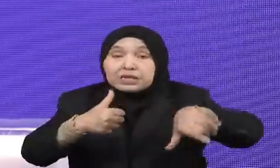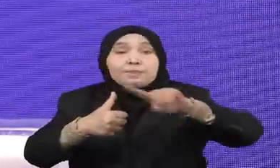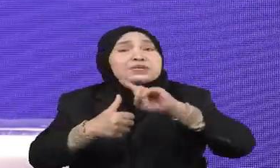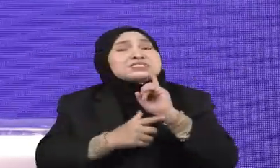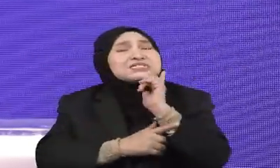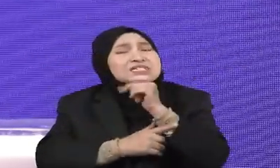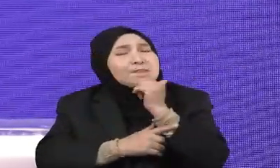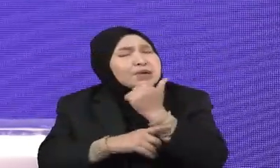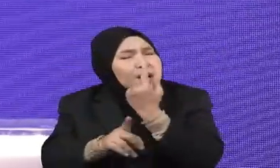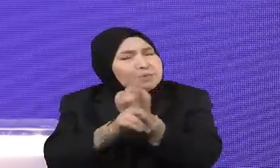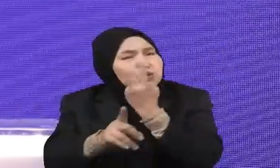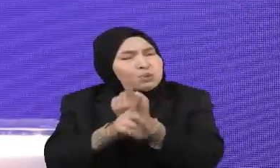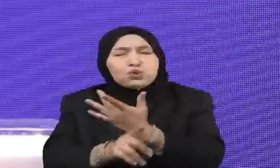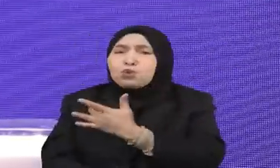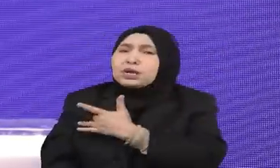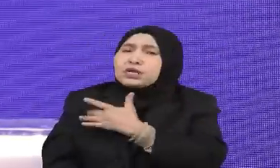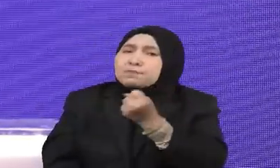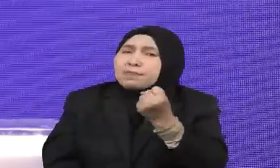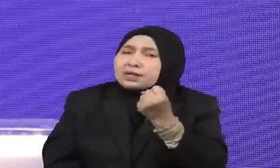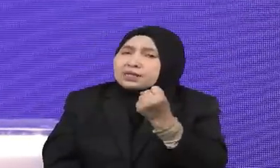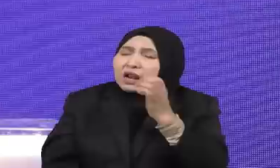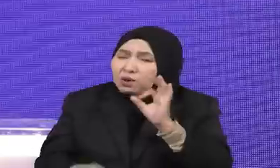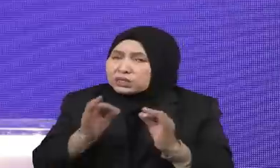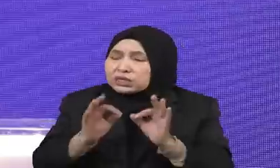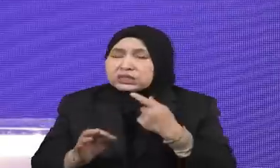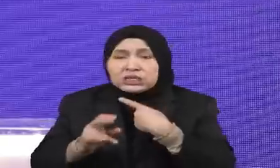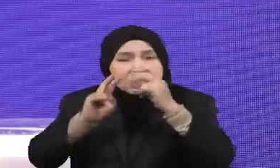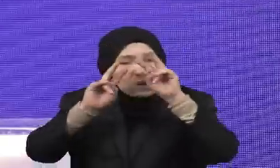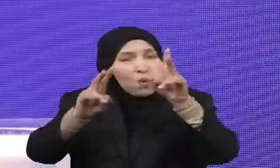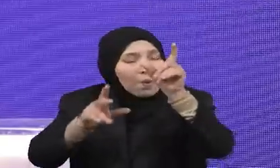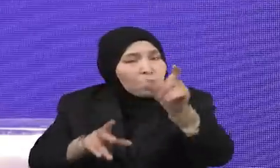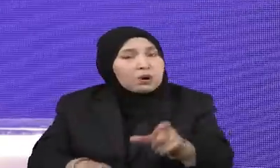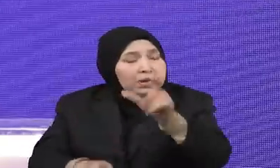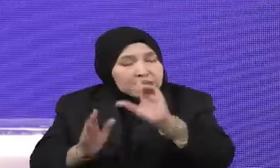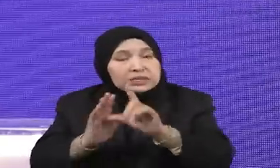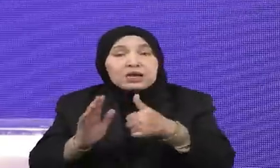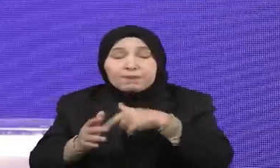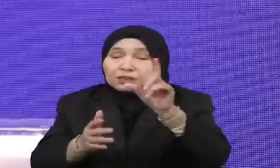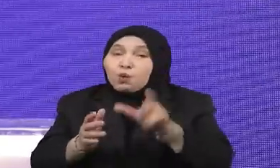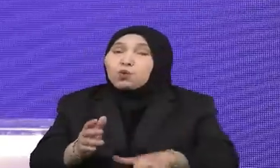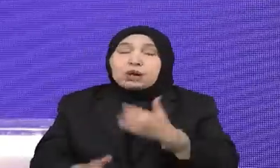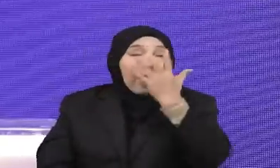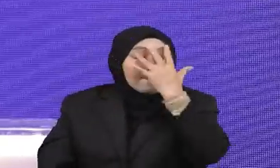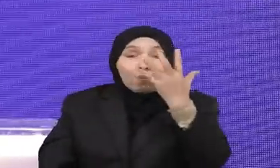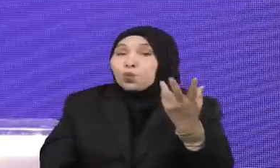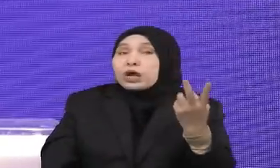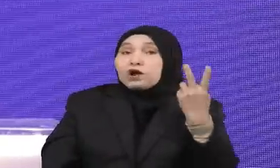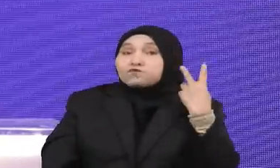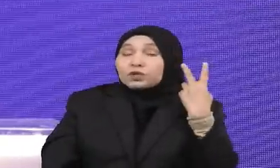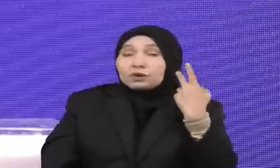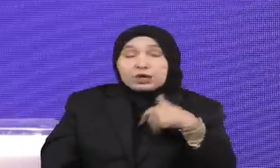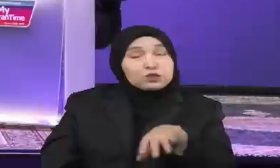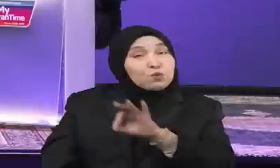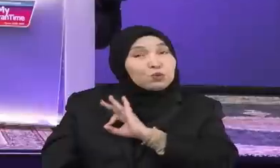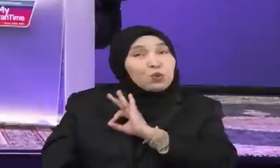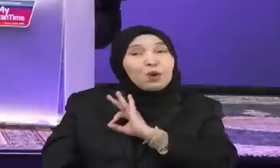Siapa yang benar-benar beriman di mana Kalau kita lihat orang-orang yang nanti kita akan baca Ustaz ya orang-orang munafik jadi Untung